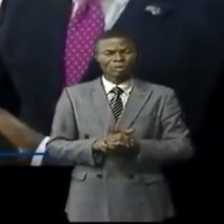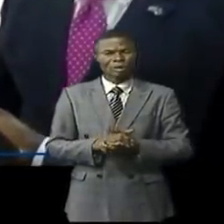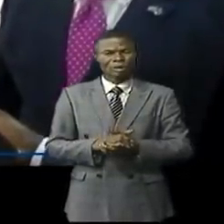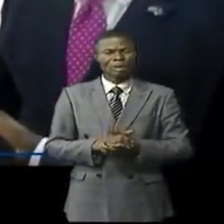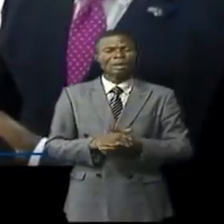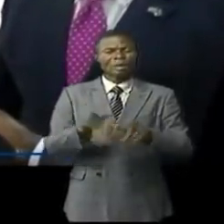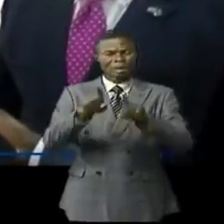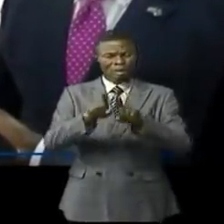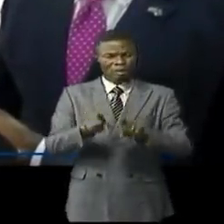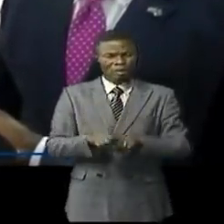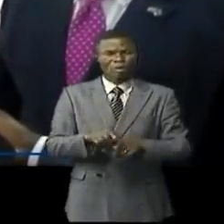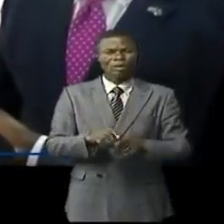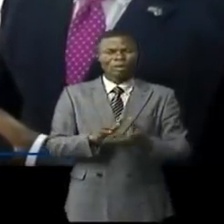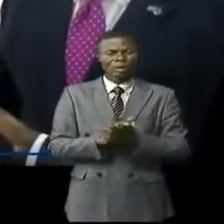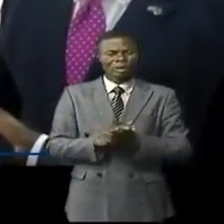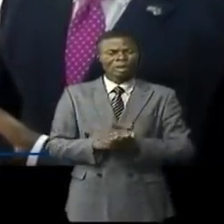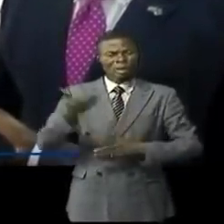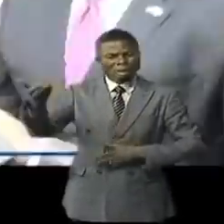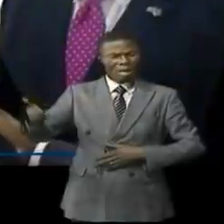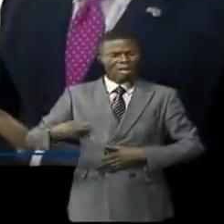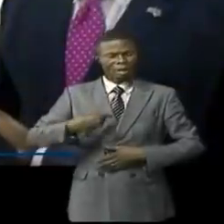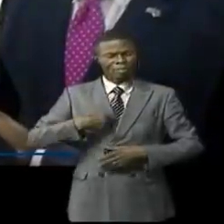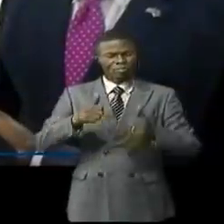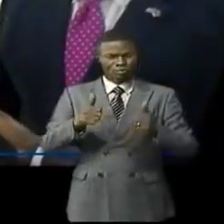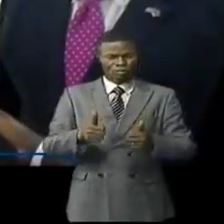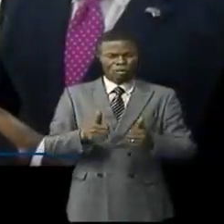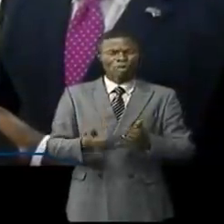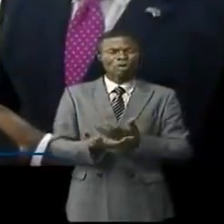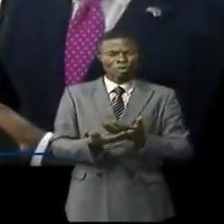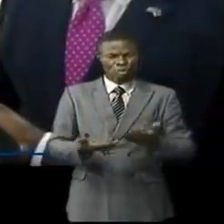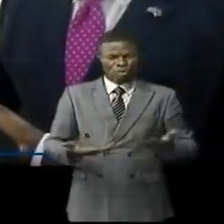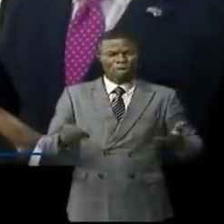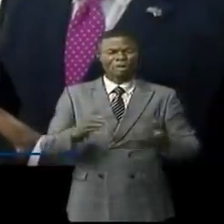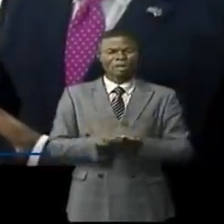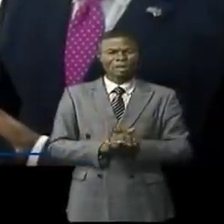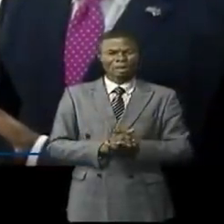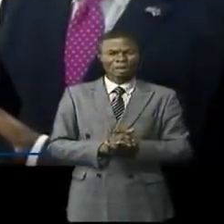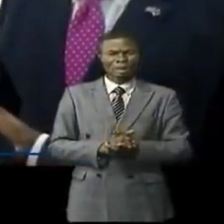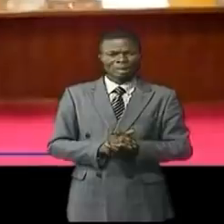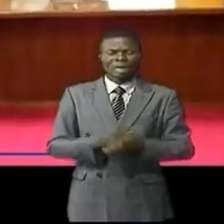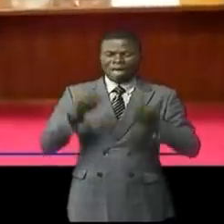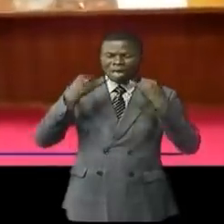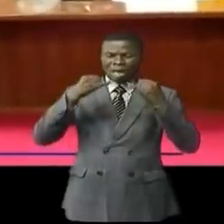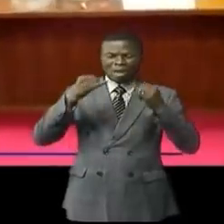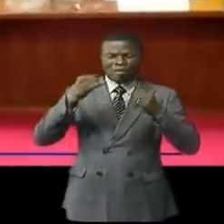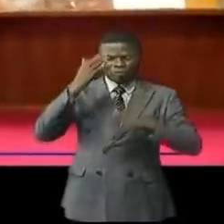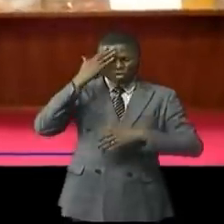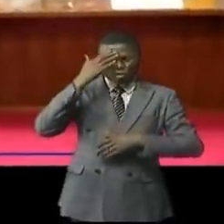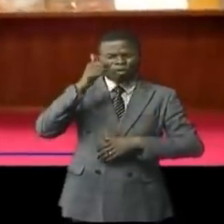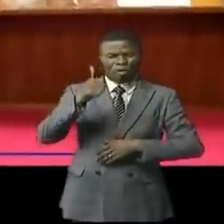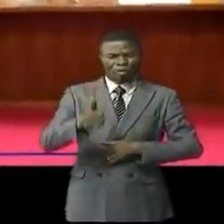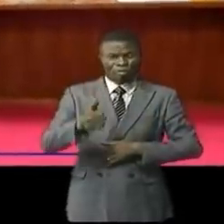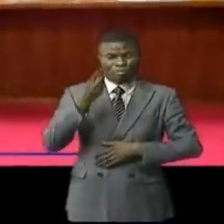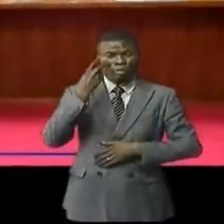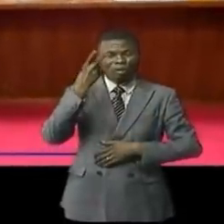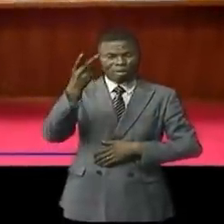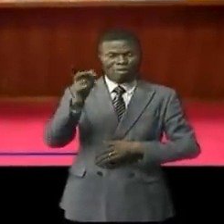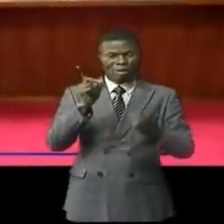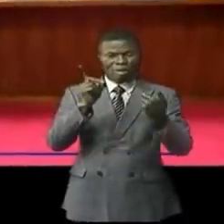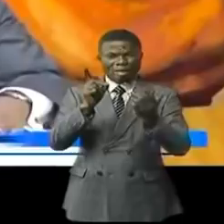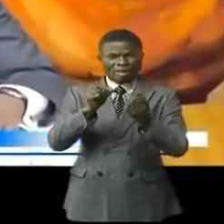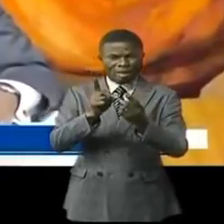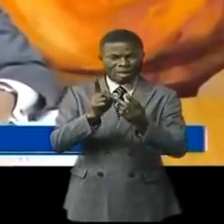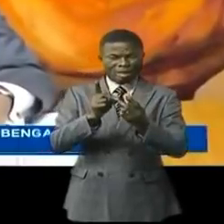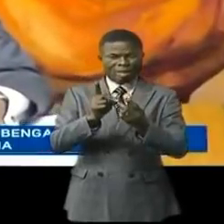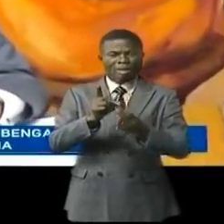était vraiment très accueillant. And well-informed. Très bien informé. Vision qui a rencontré l'assentiment du